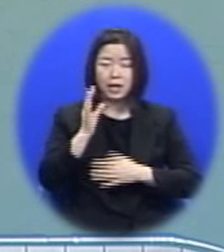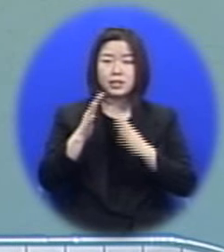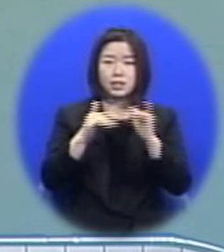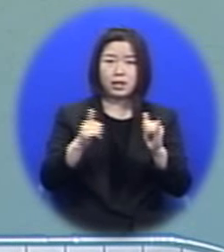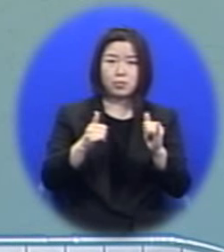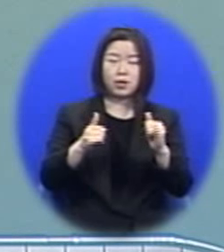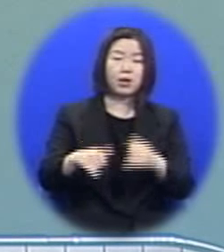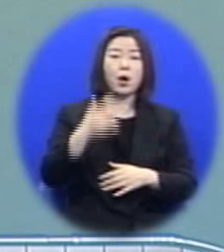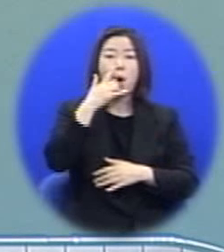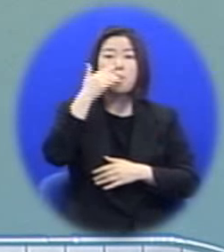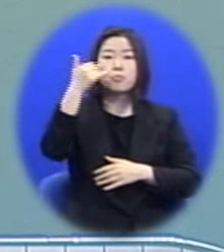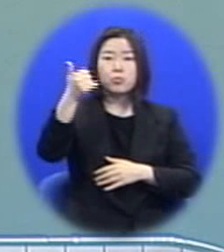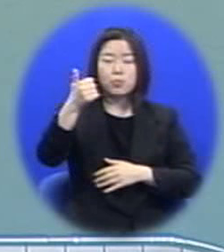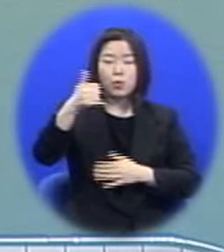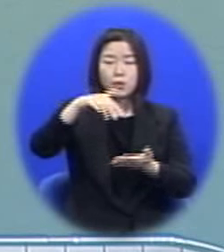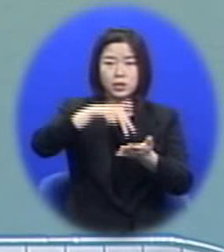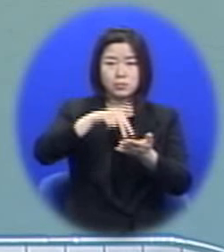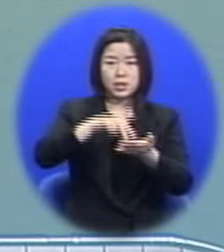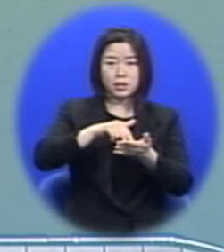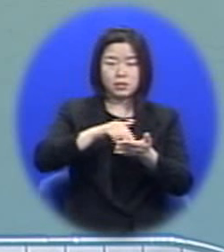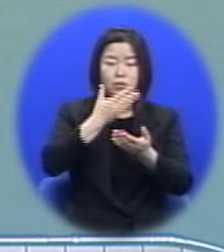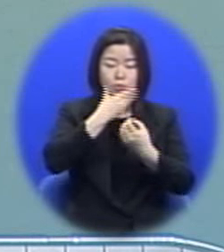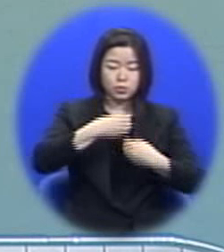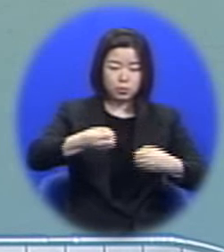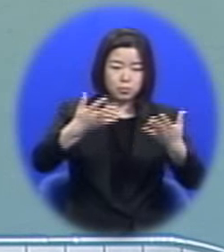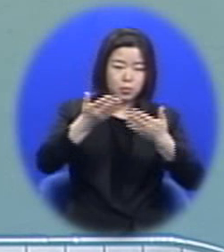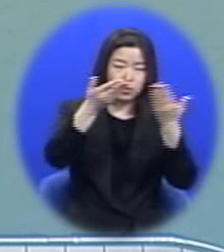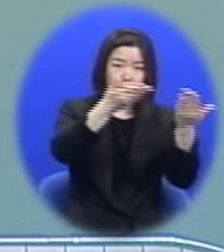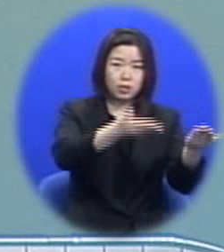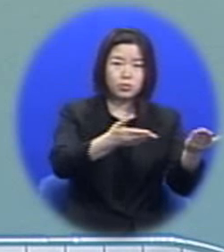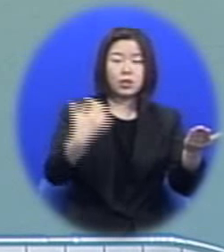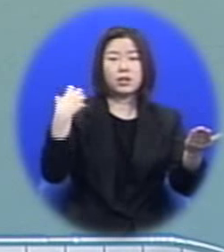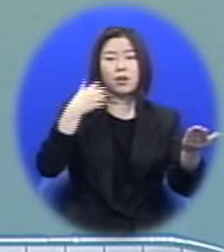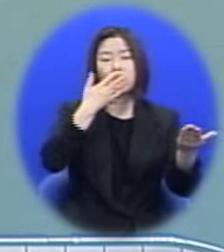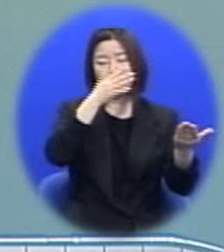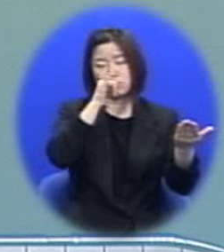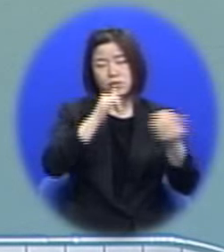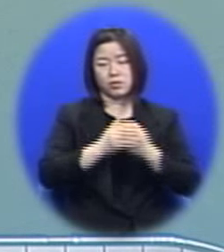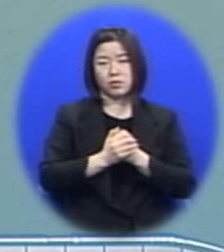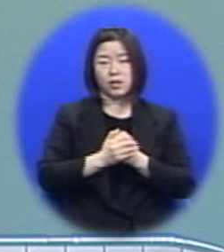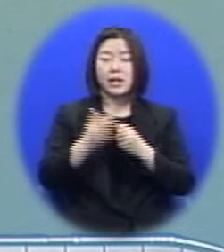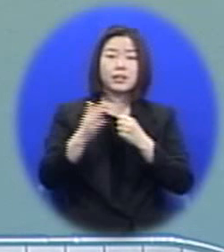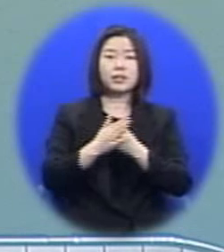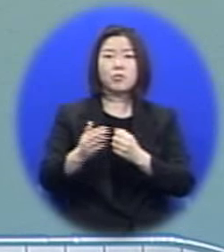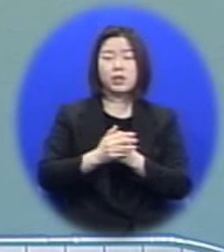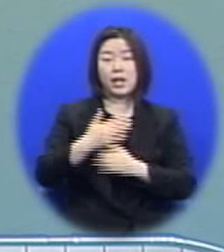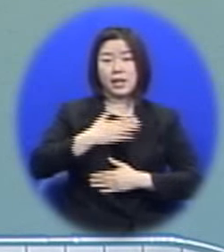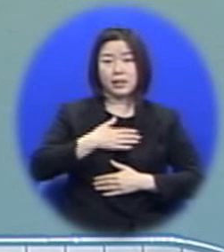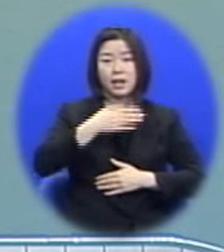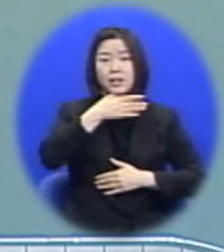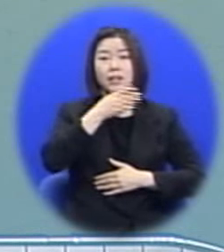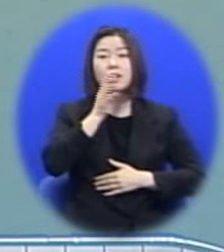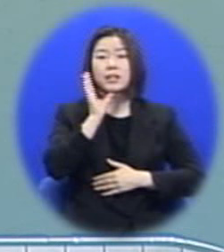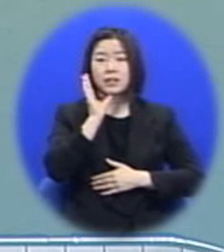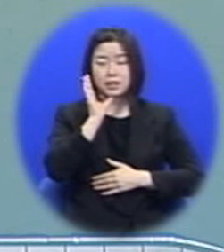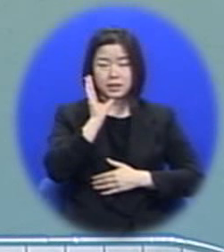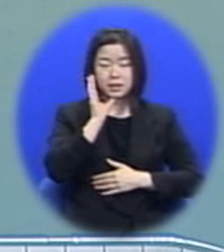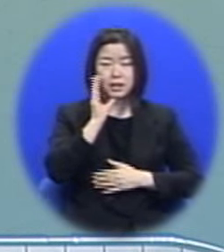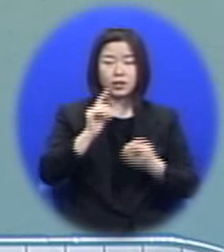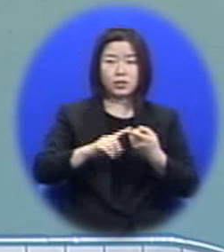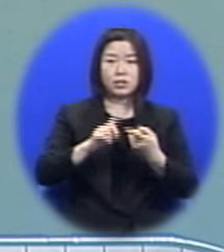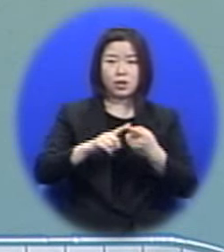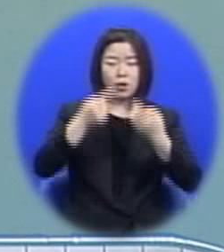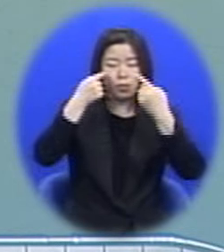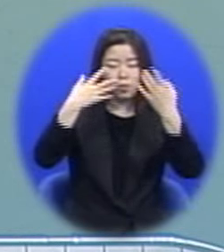부모로서의 축복해 줄 수 있는 역할을 할 수 있다는 겁니다. 그러므로 나이가 든다는 것을